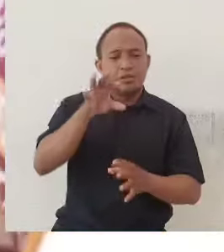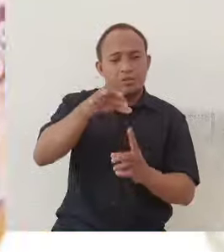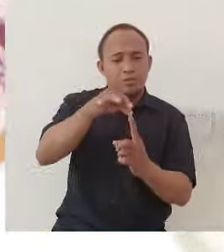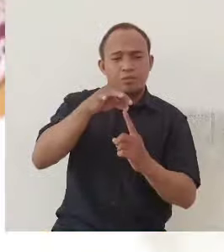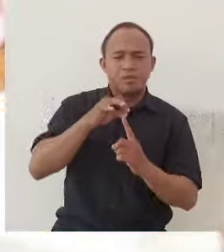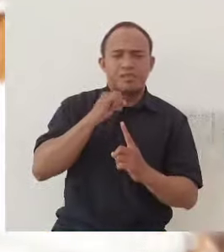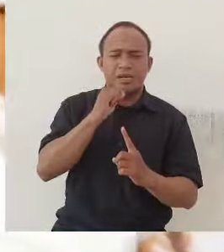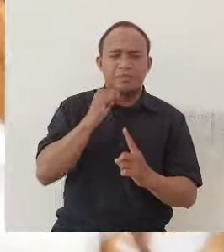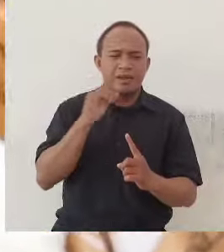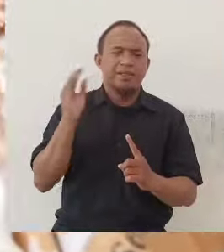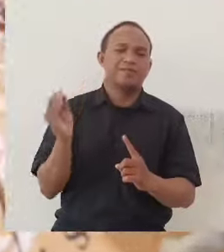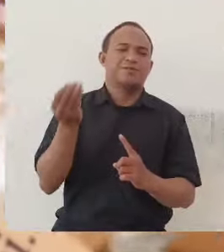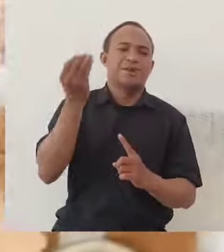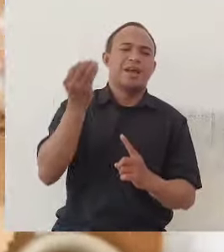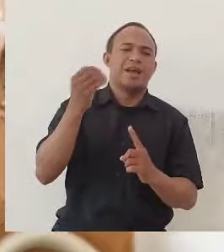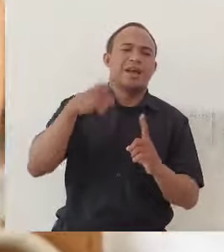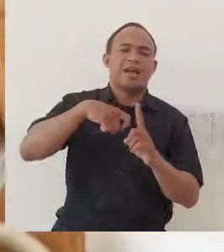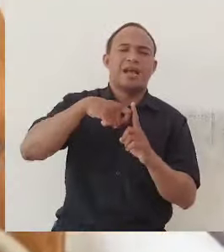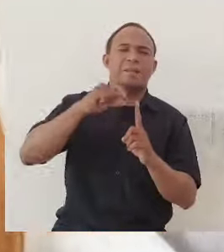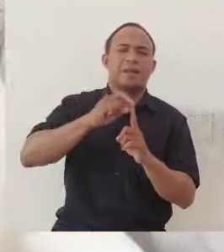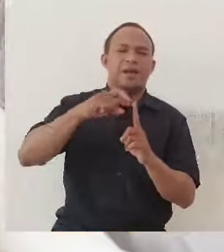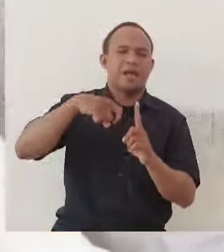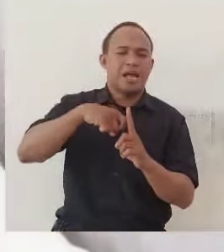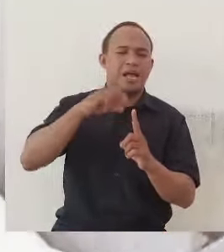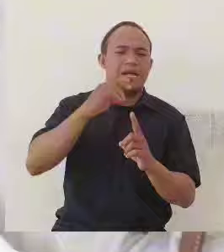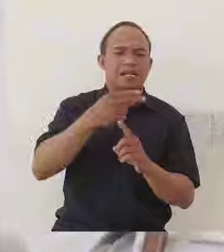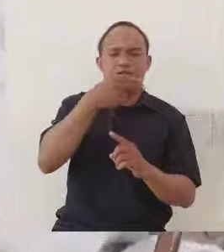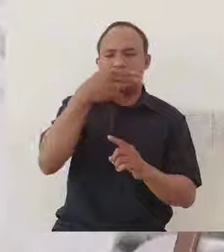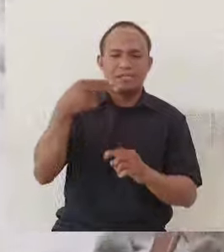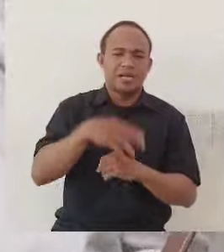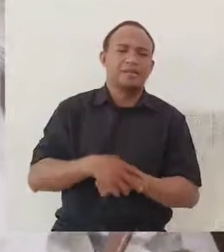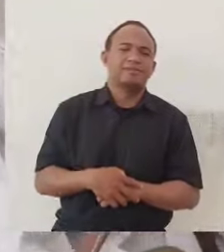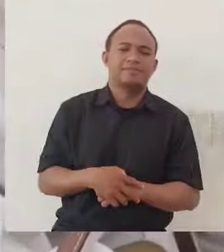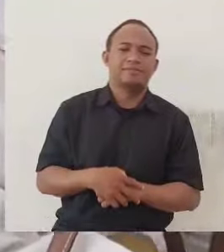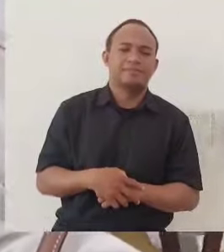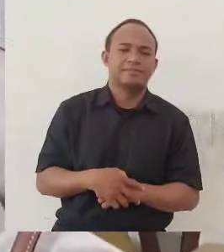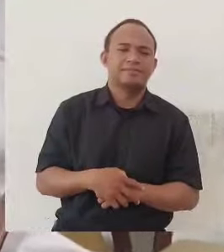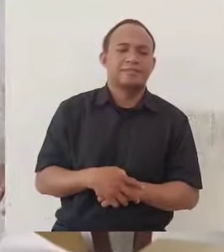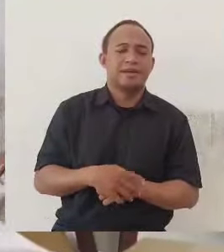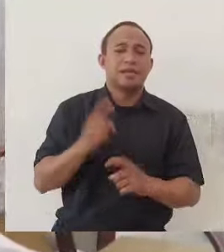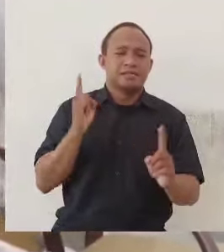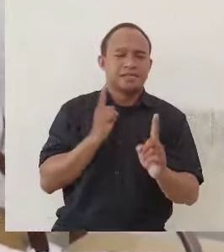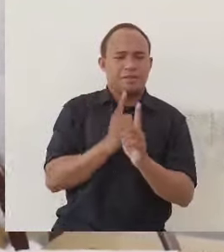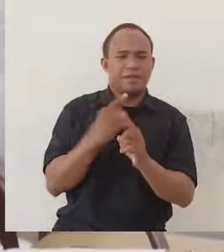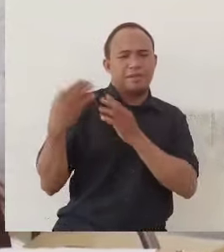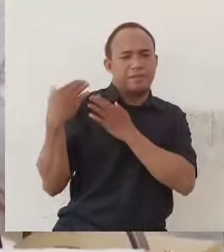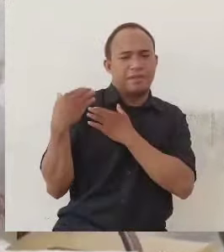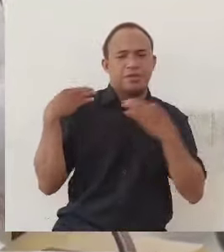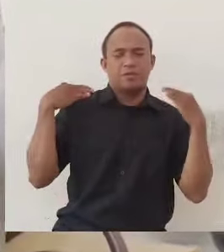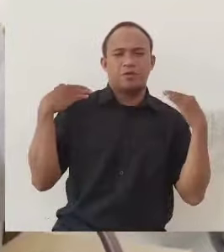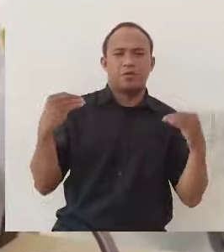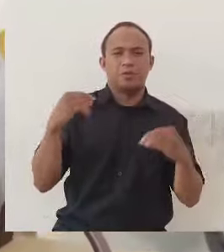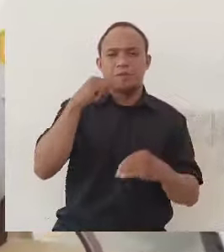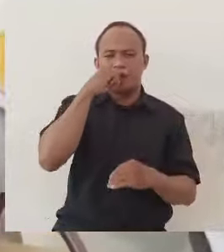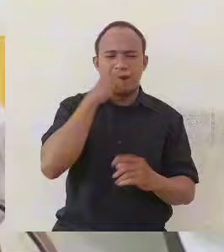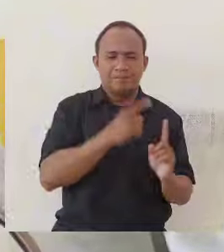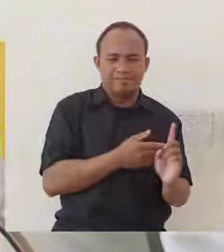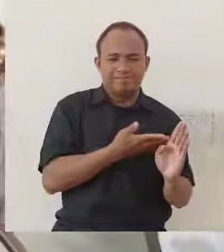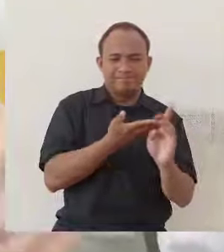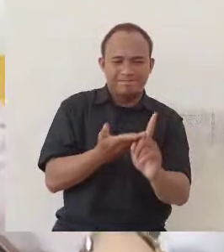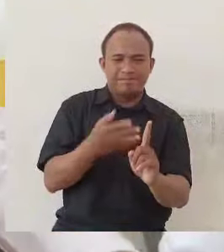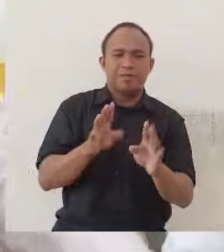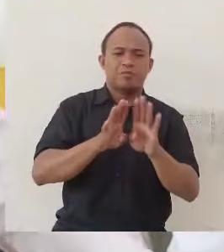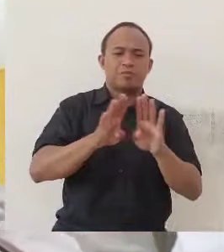Hal tersebut menjadi penyampaian penting Ketua KPK RI Nawawi Pomolango didampingi PJ Gubernur Rudi